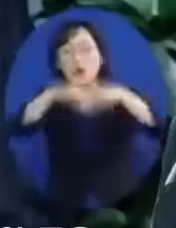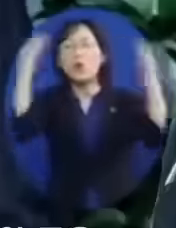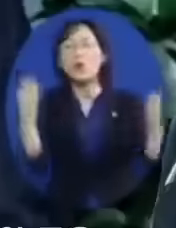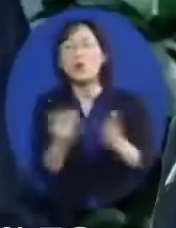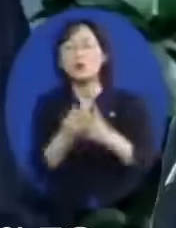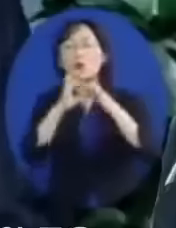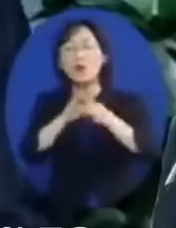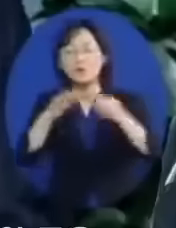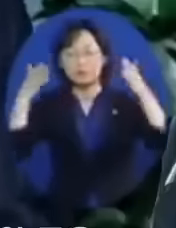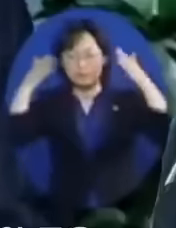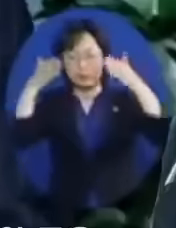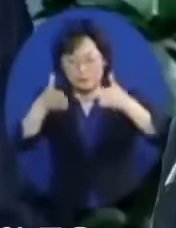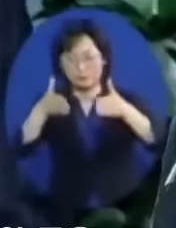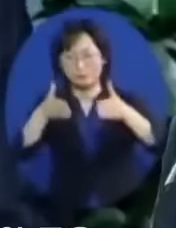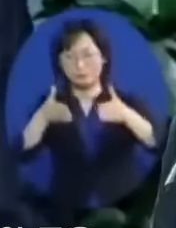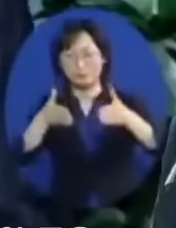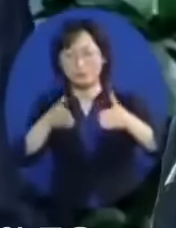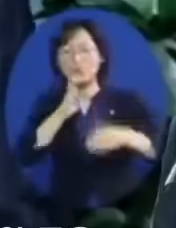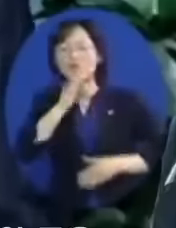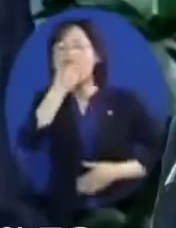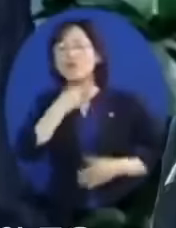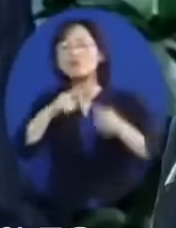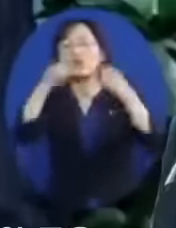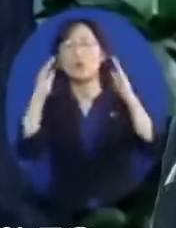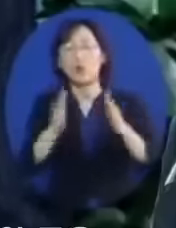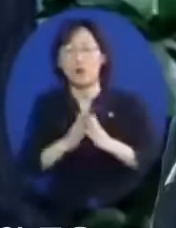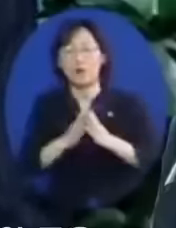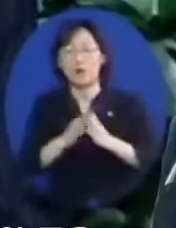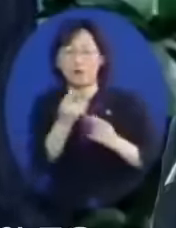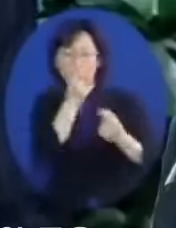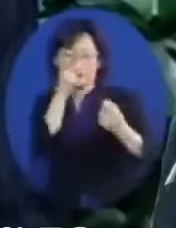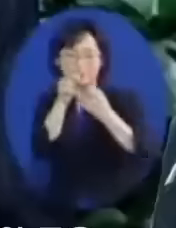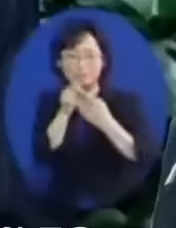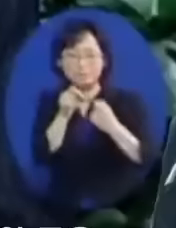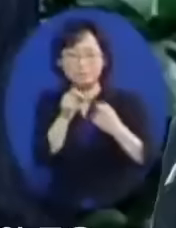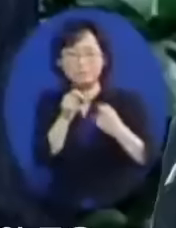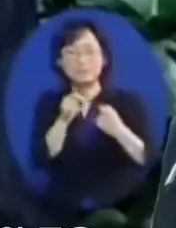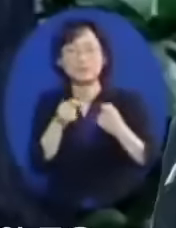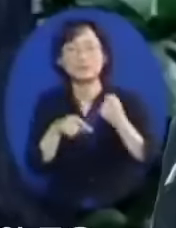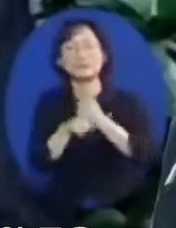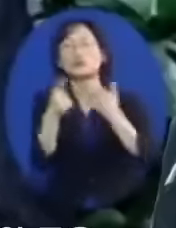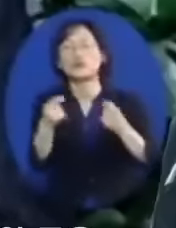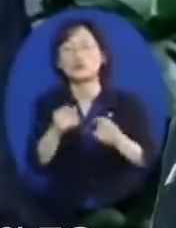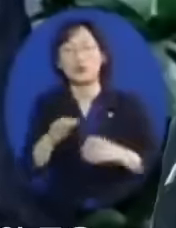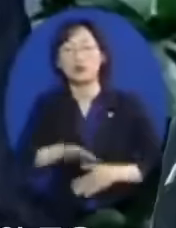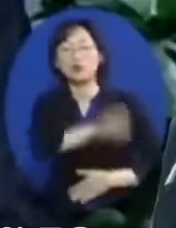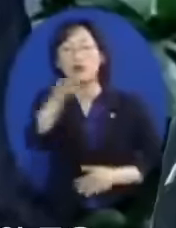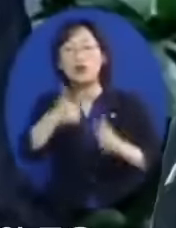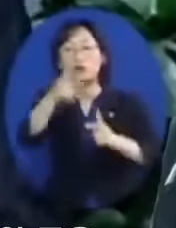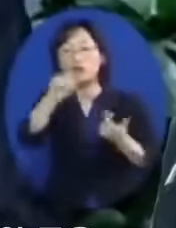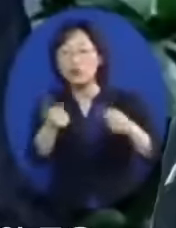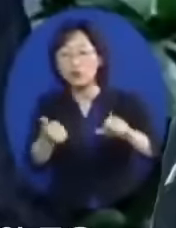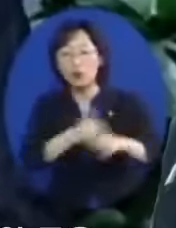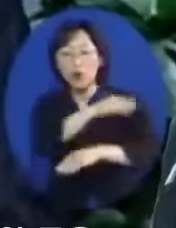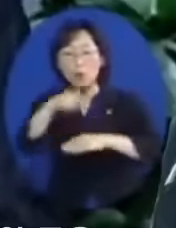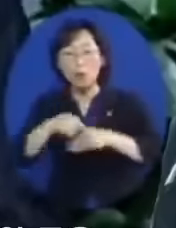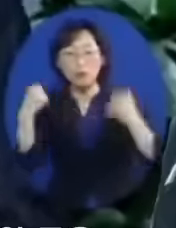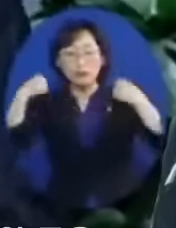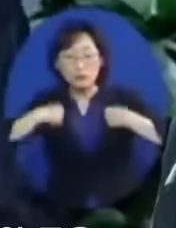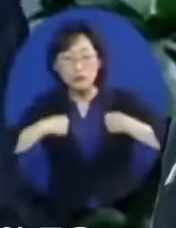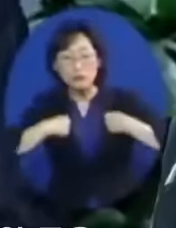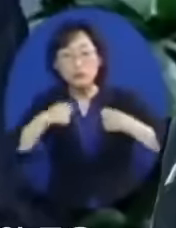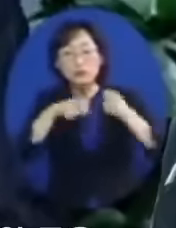관심이 순복음교회에 있고 내가 순복음교회가 그만큼 친밀해졌다는 것입니다. 우리가 예수의 죽음을 몸에 짊어진다는